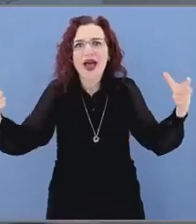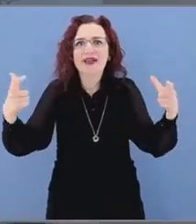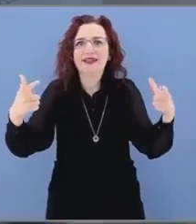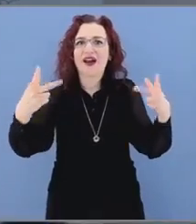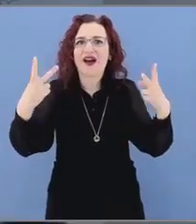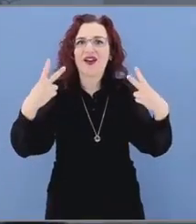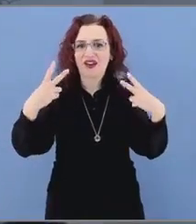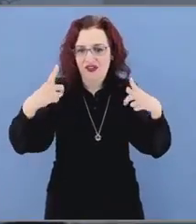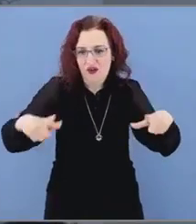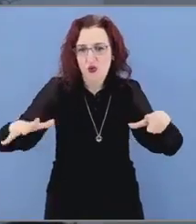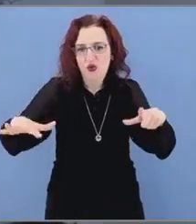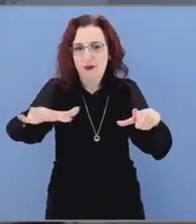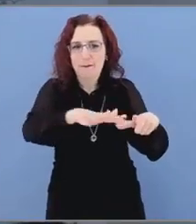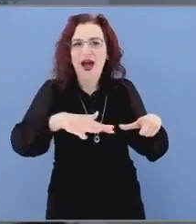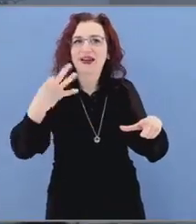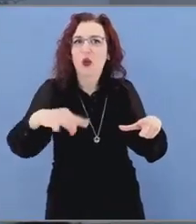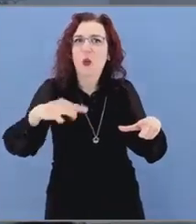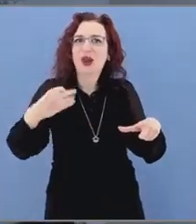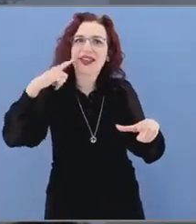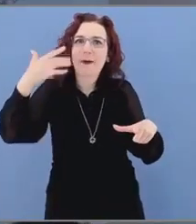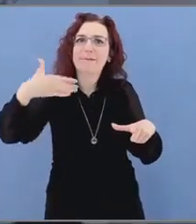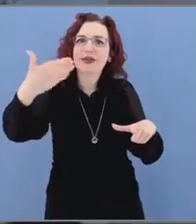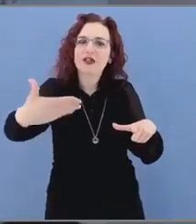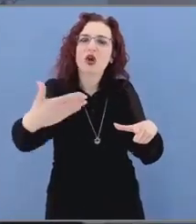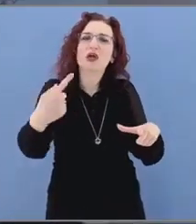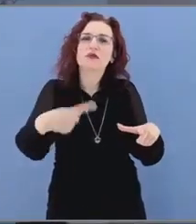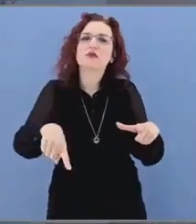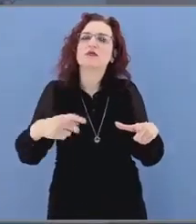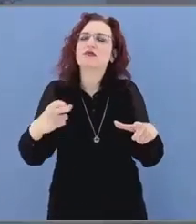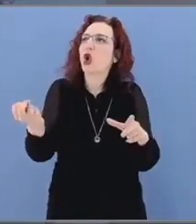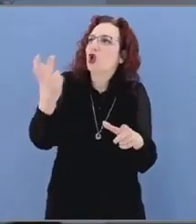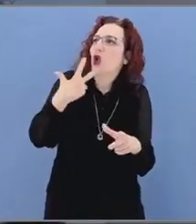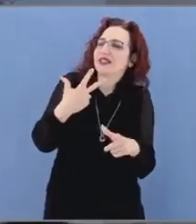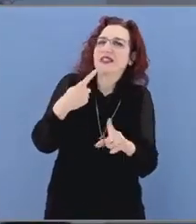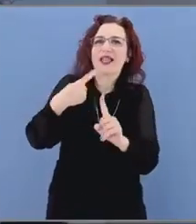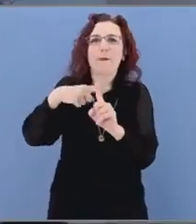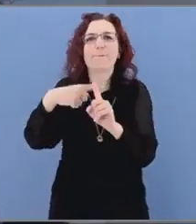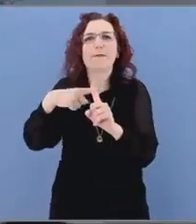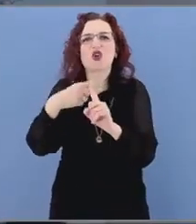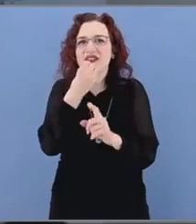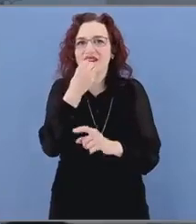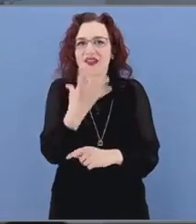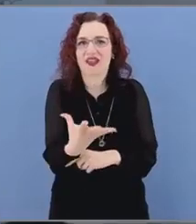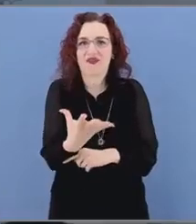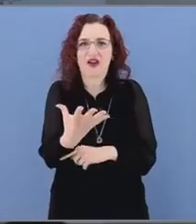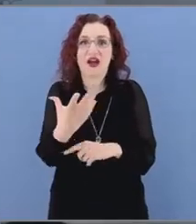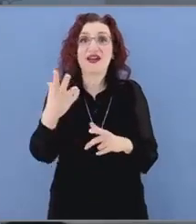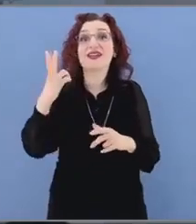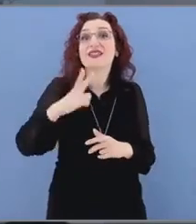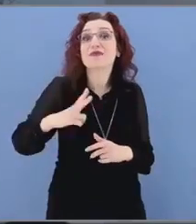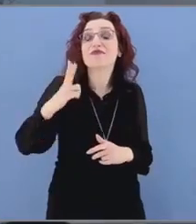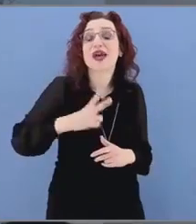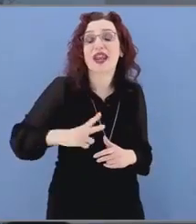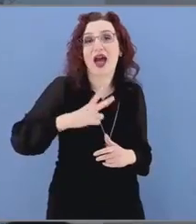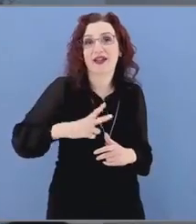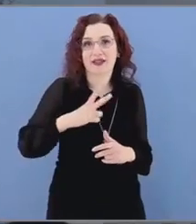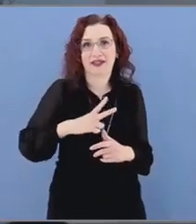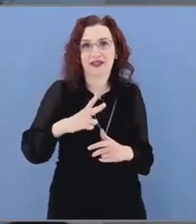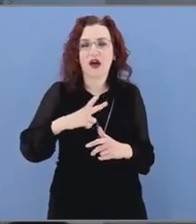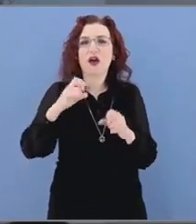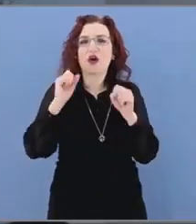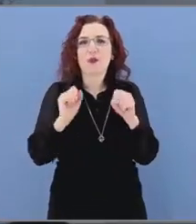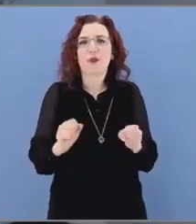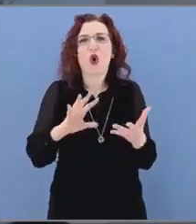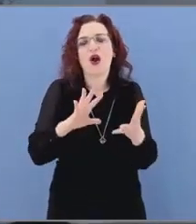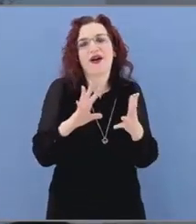notizia positiva, è un messaggio di speranza che cambierà, diciamo, in maniera molto più veloce